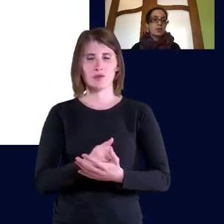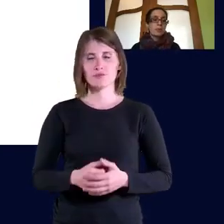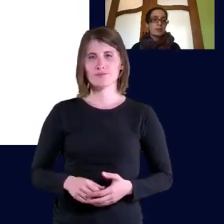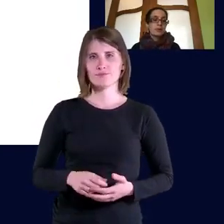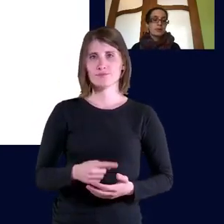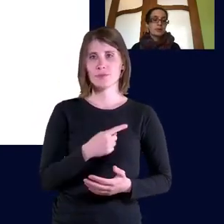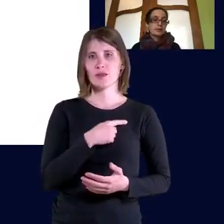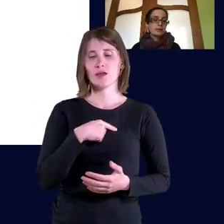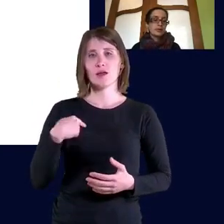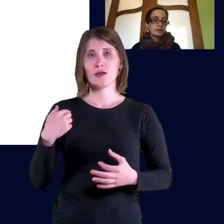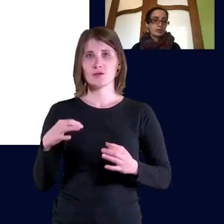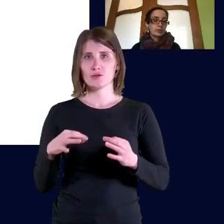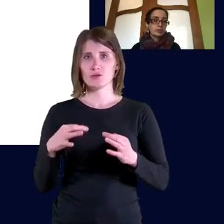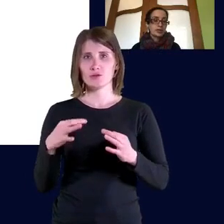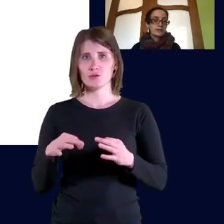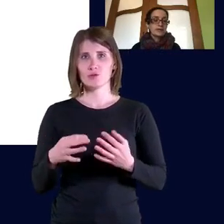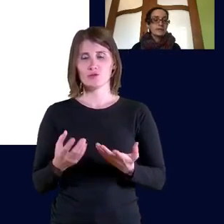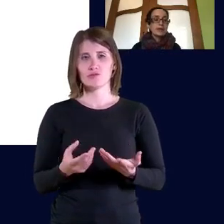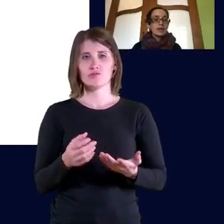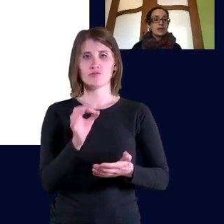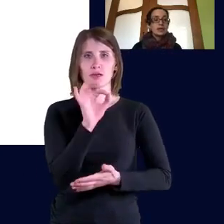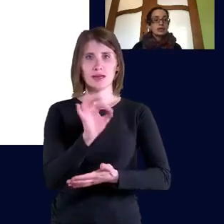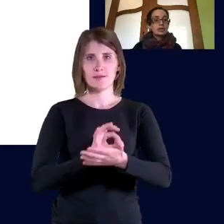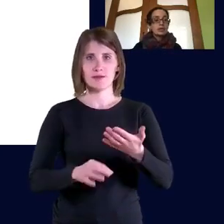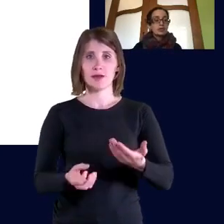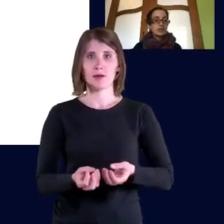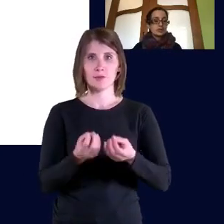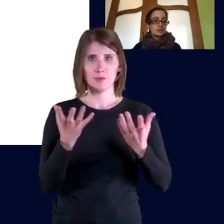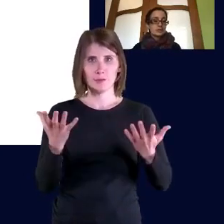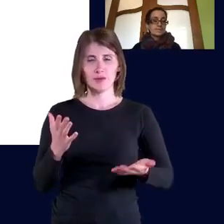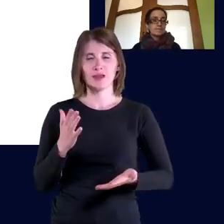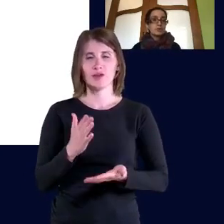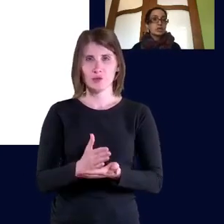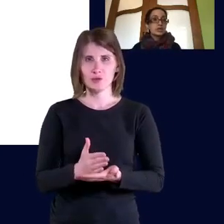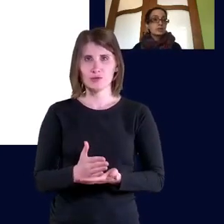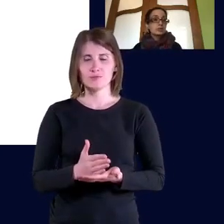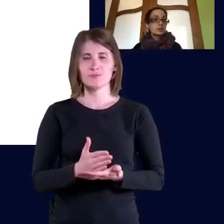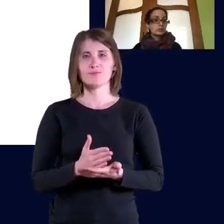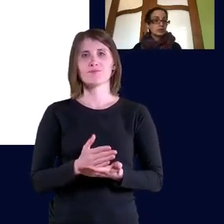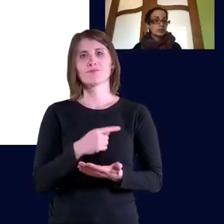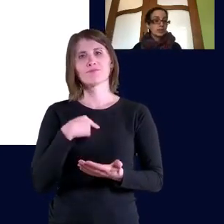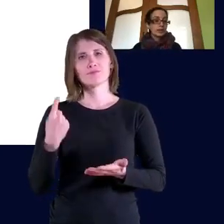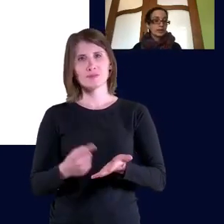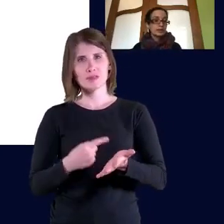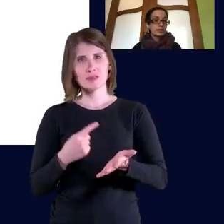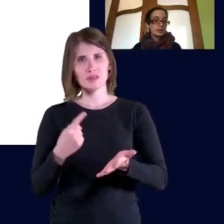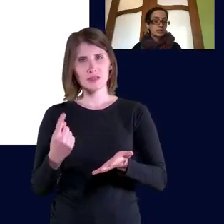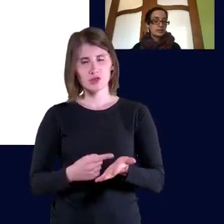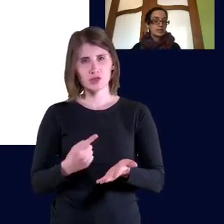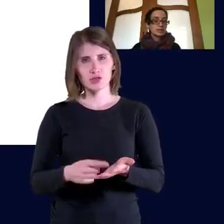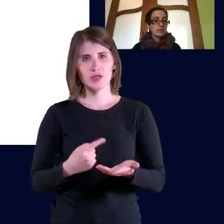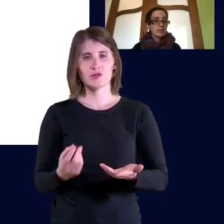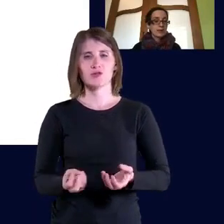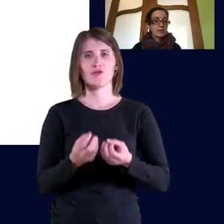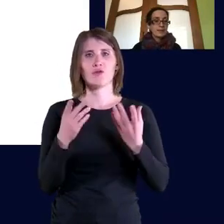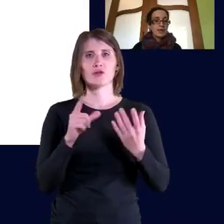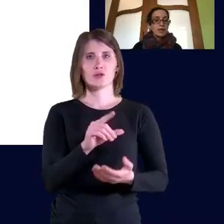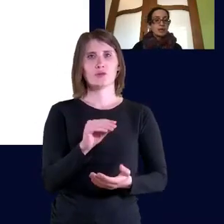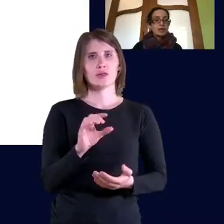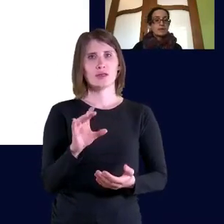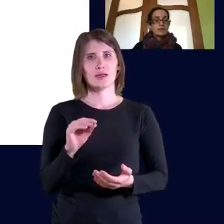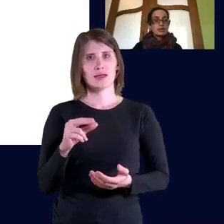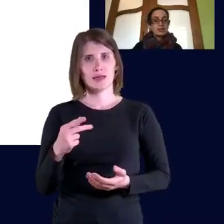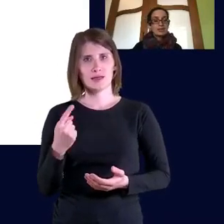tą tworzyć grafikę to wówczas często Przygotowujemy legendy grafika tego